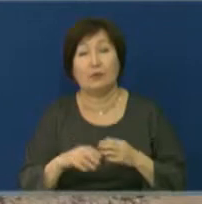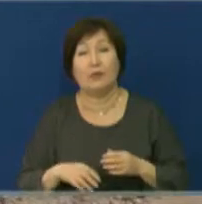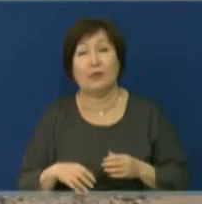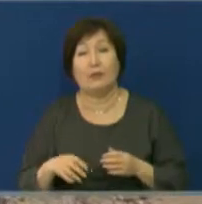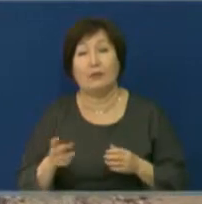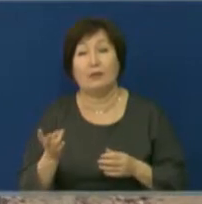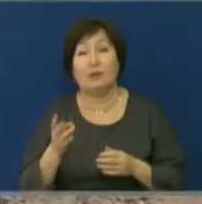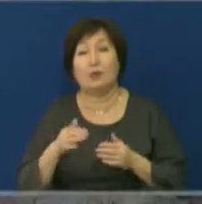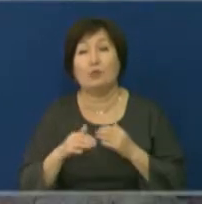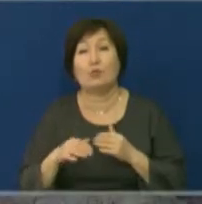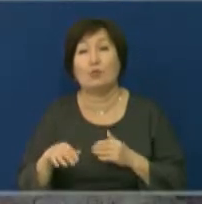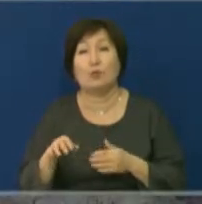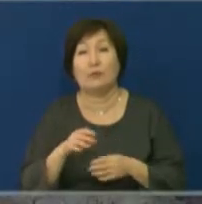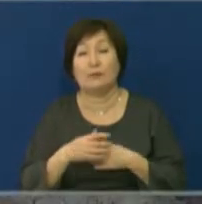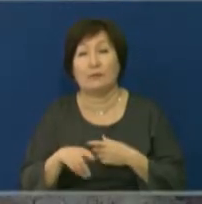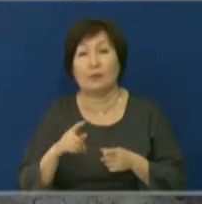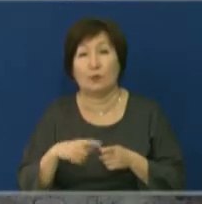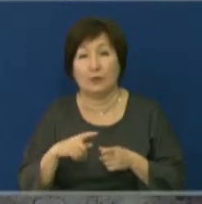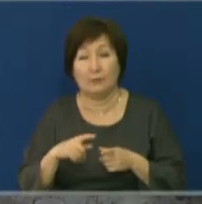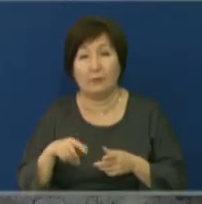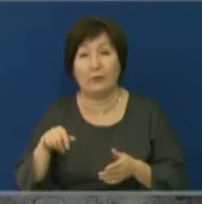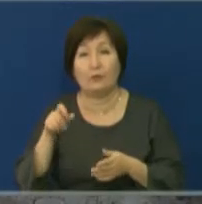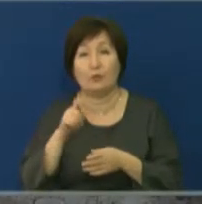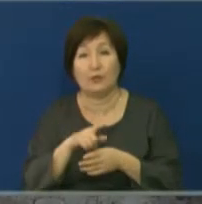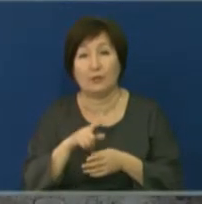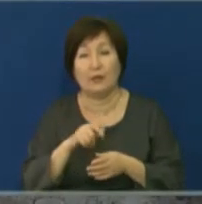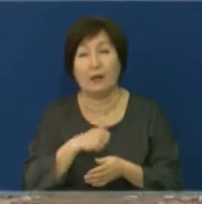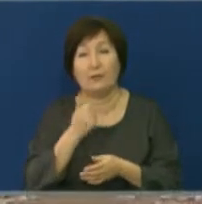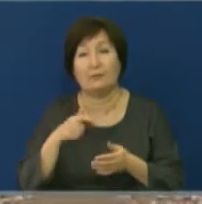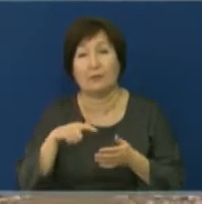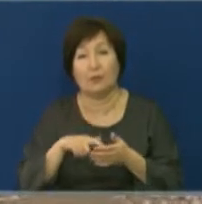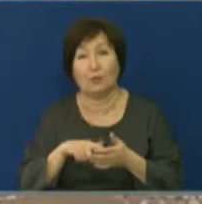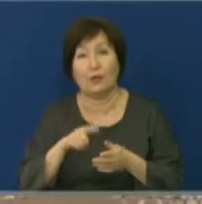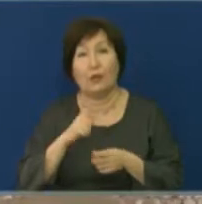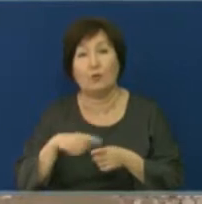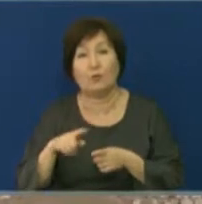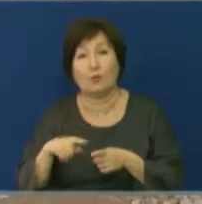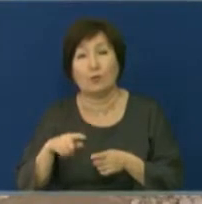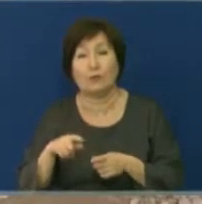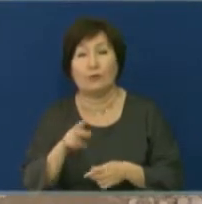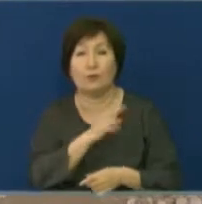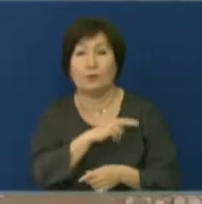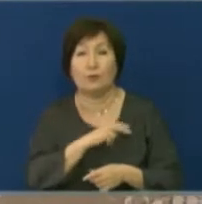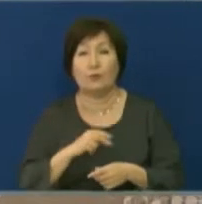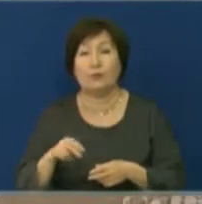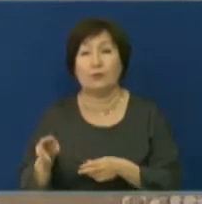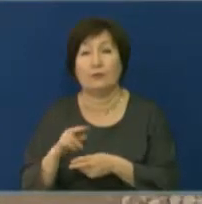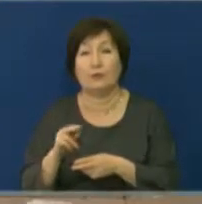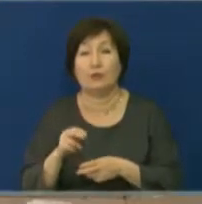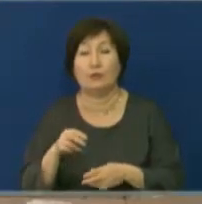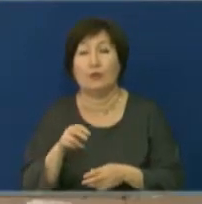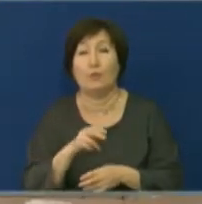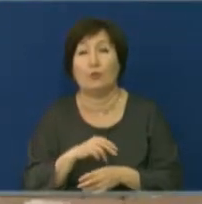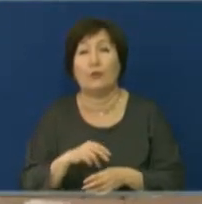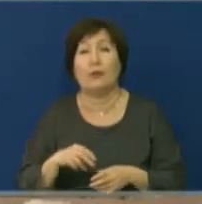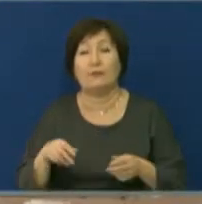темпы работ. В настоящее время к реализации проекта привлечена дополнительная бригада из 10 специалистов. В связи с погодными